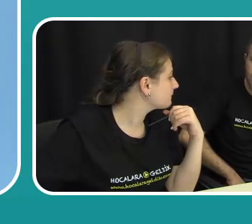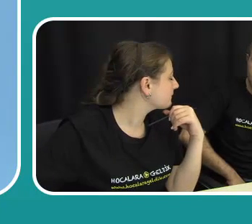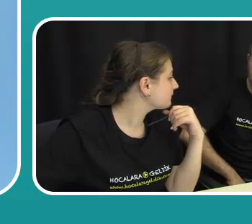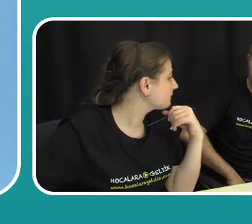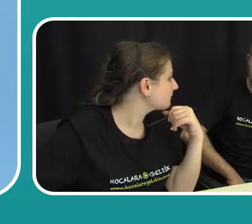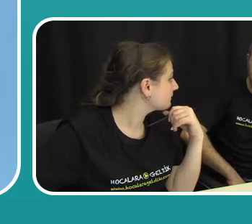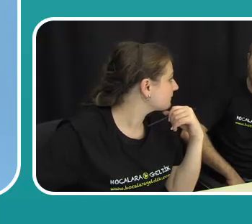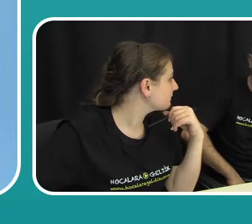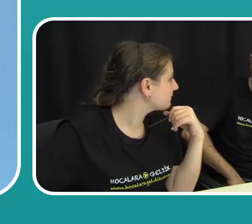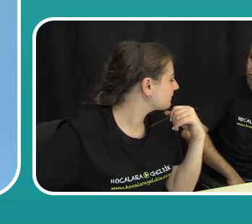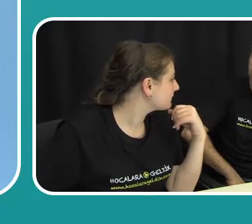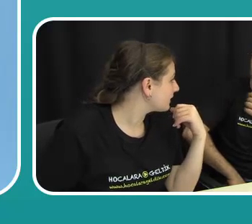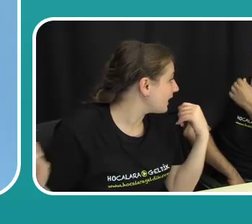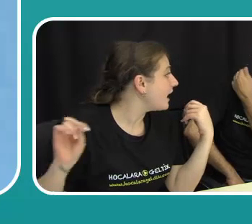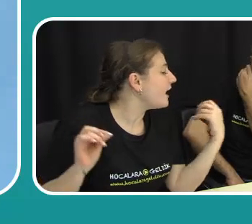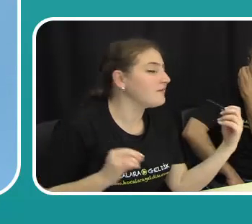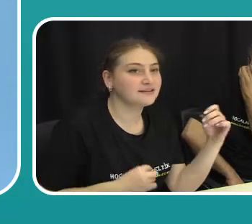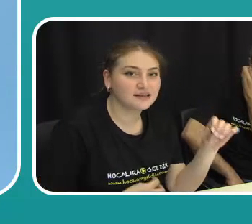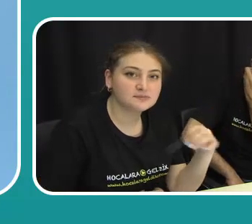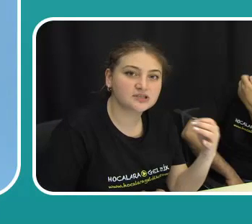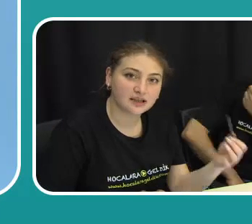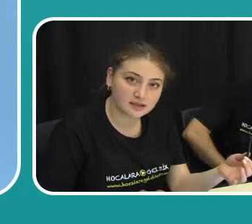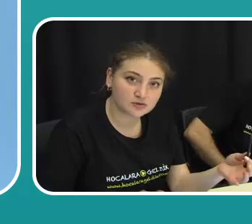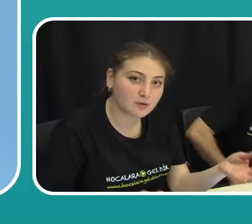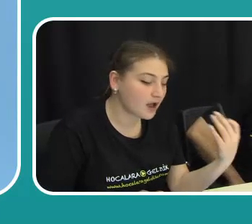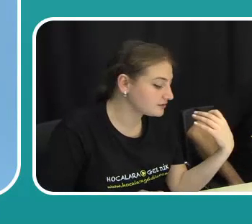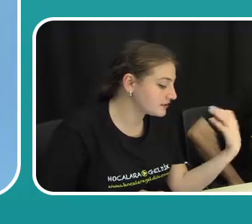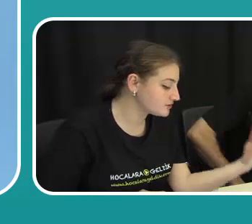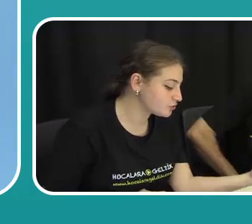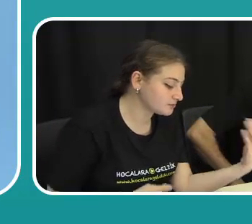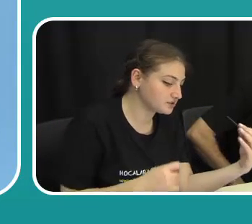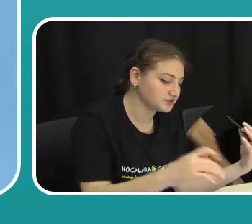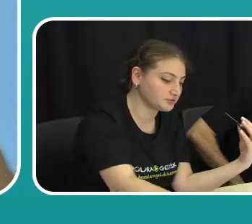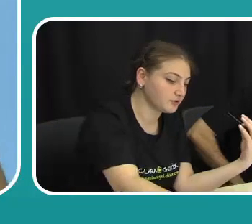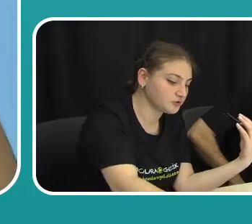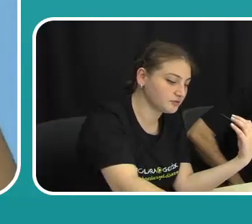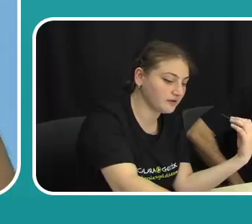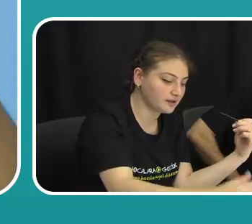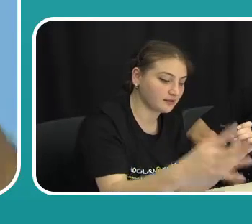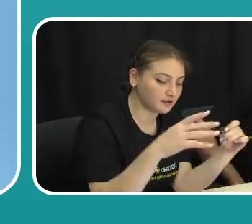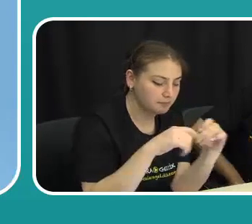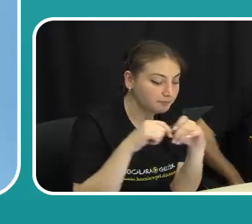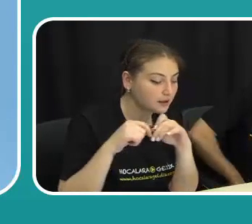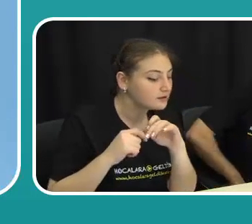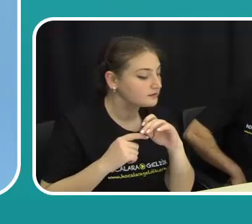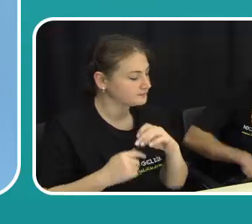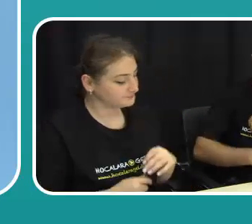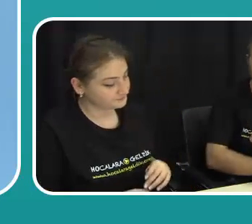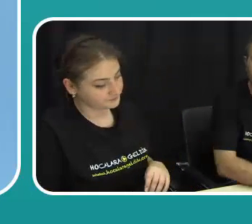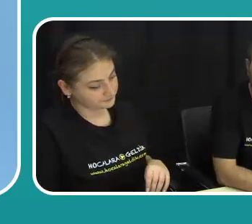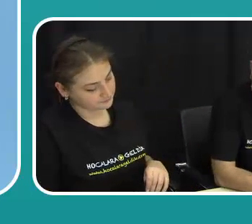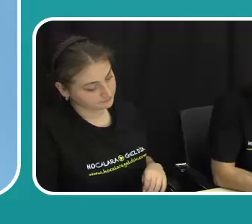antitez de onu çürütmeye çalışmak Evet tez bir şeyi ileri sürmek antitez de çürütmeye çalışmak hocamın ifade ettiği gibi